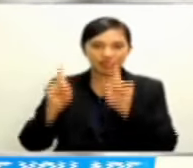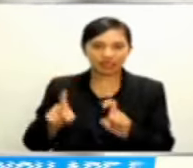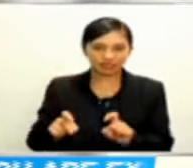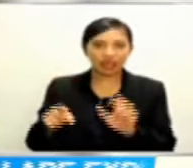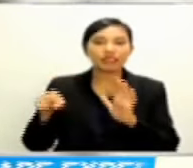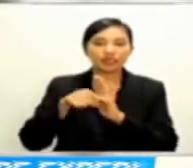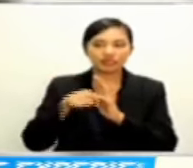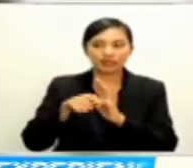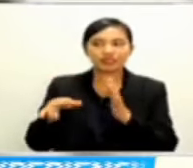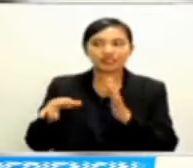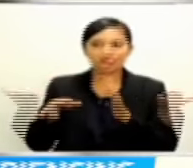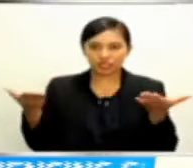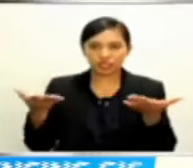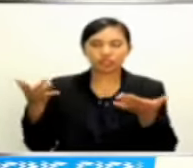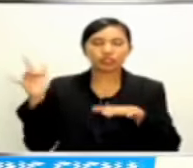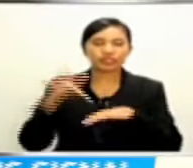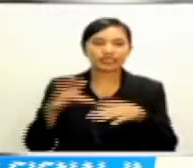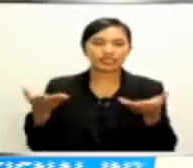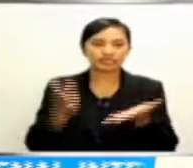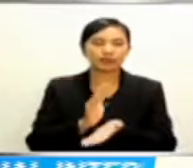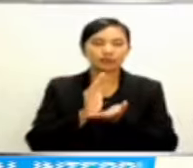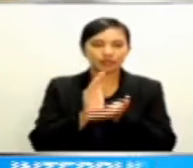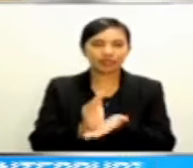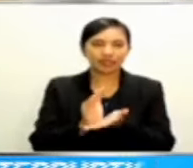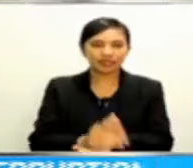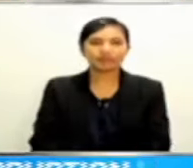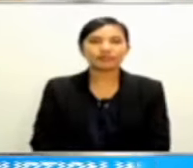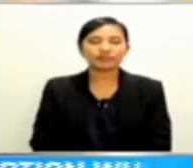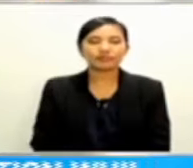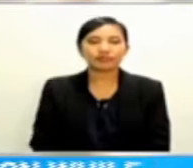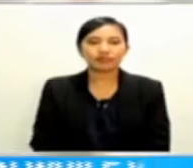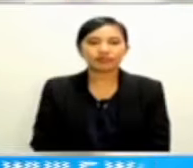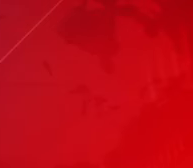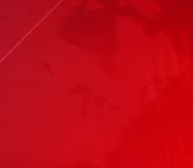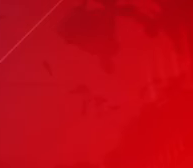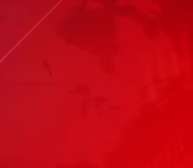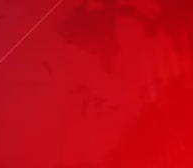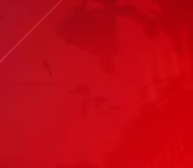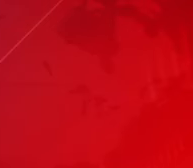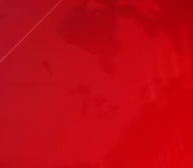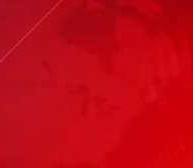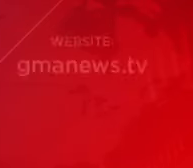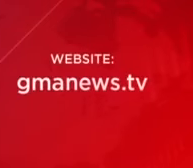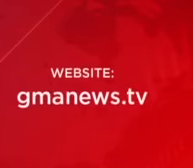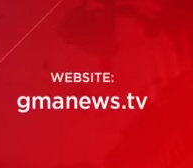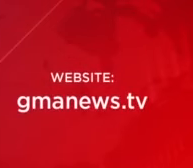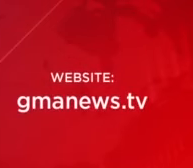yan ang latest mula rito sa Boracay balik SAO Cony Maraming salamat Ian Cruz